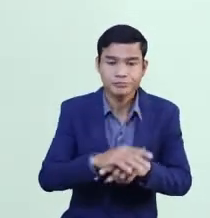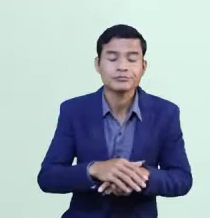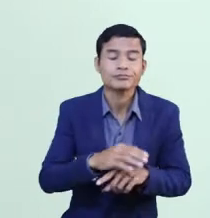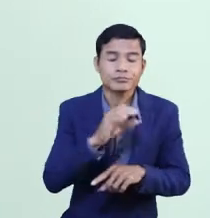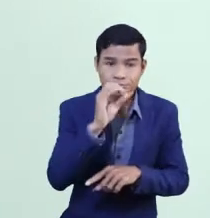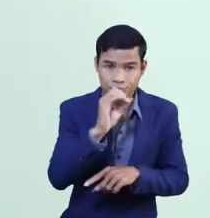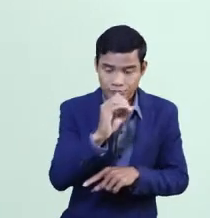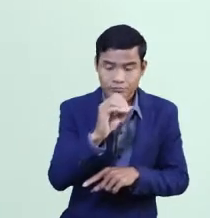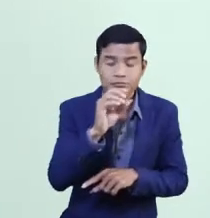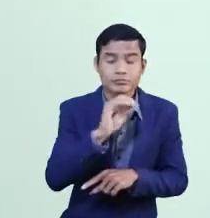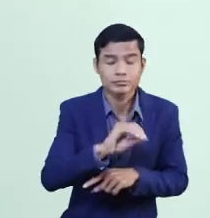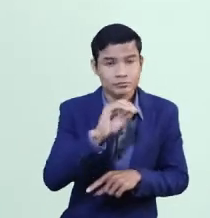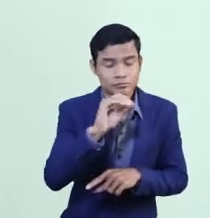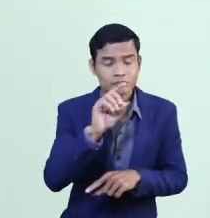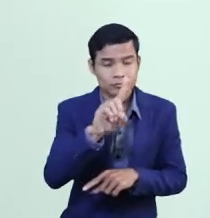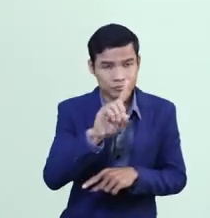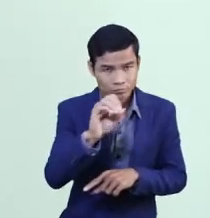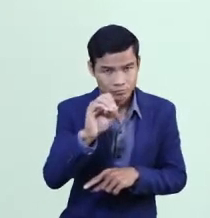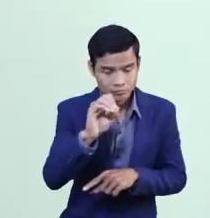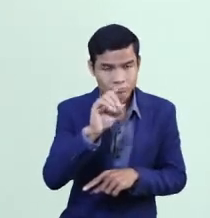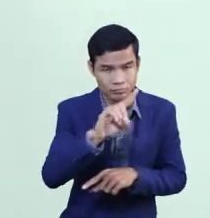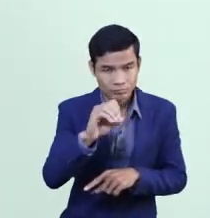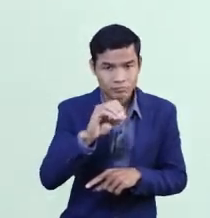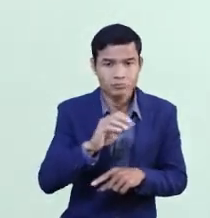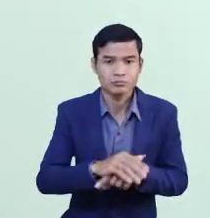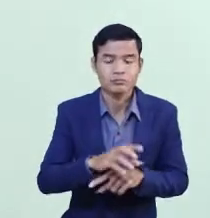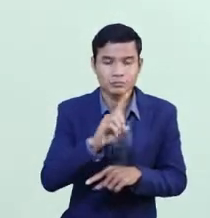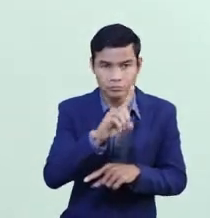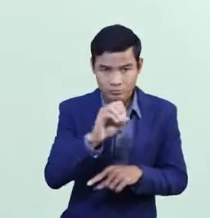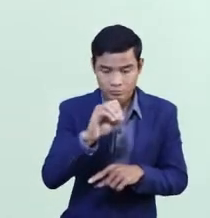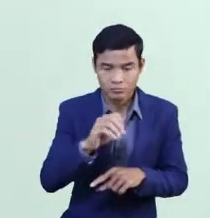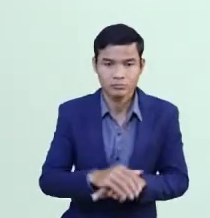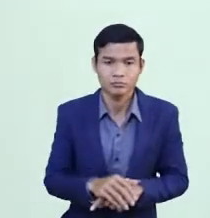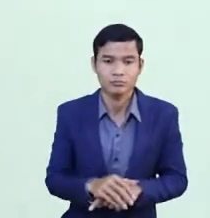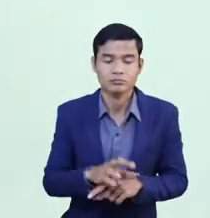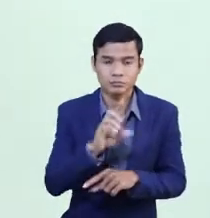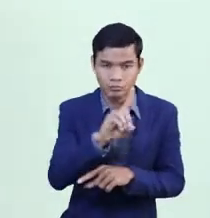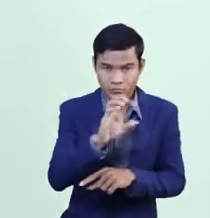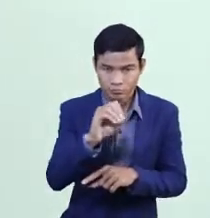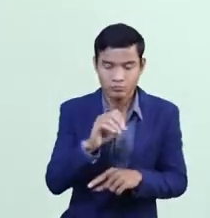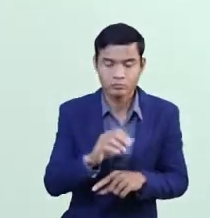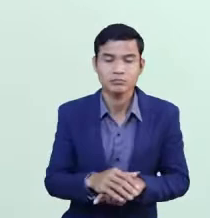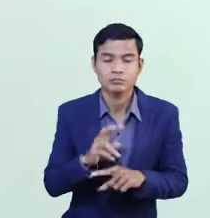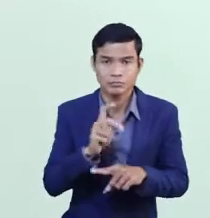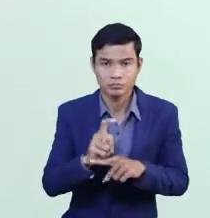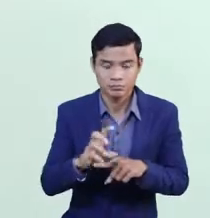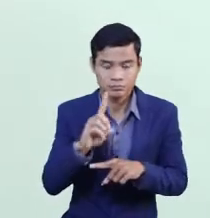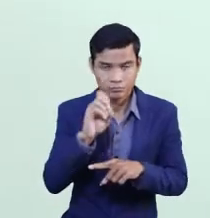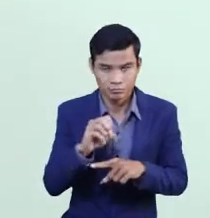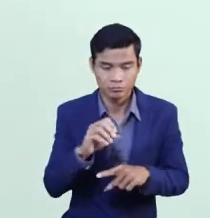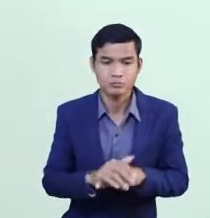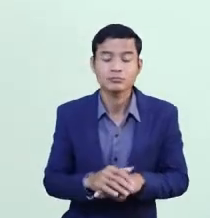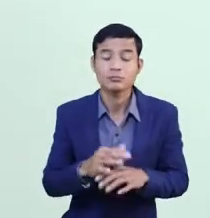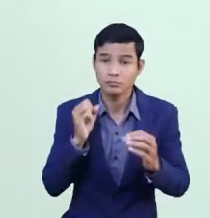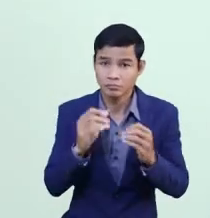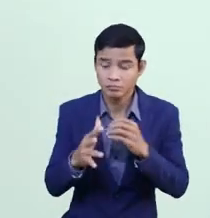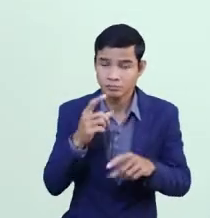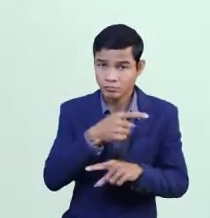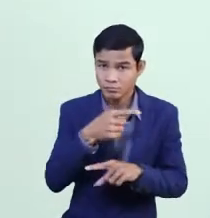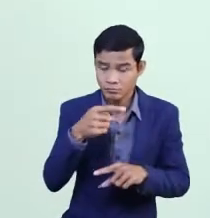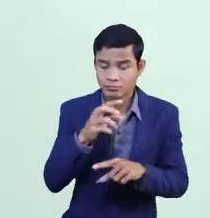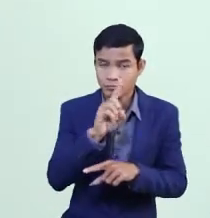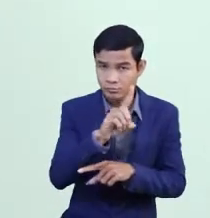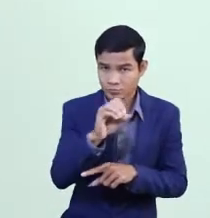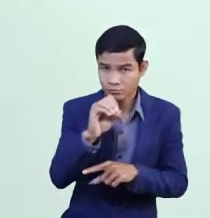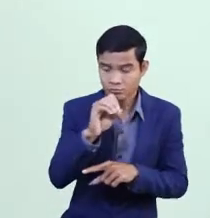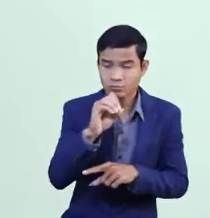sâu ní dựng bàn thôi chí chá đọc đọc đọc nè con ấy đọc nó tụng đọc chắc nhưng chập đọc đó và đọc đọc